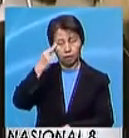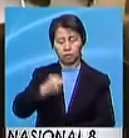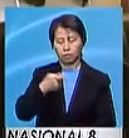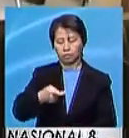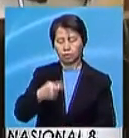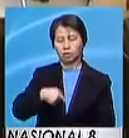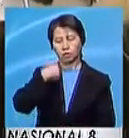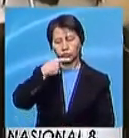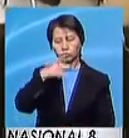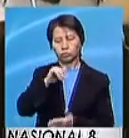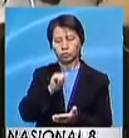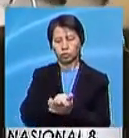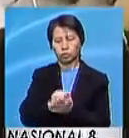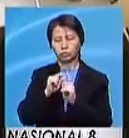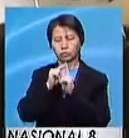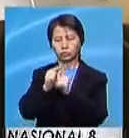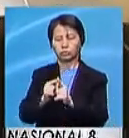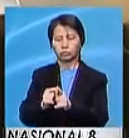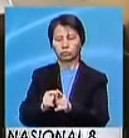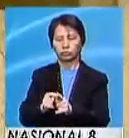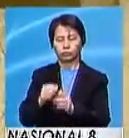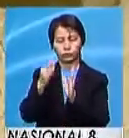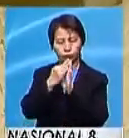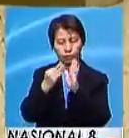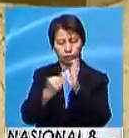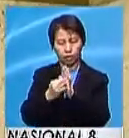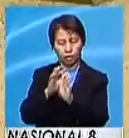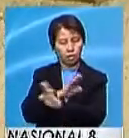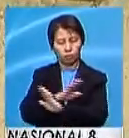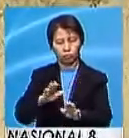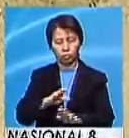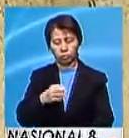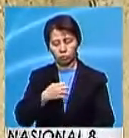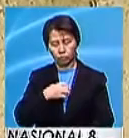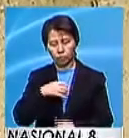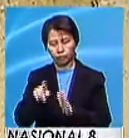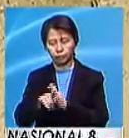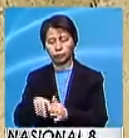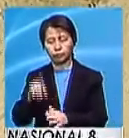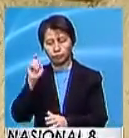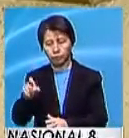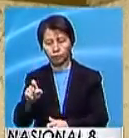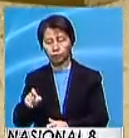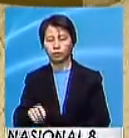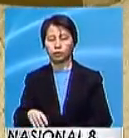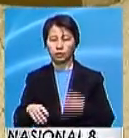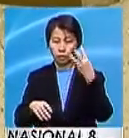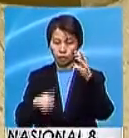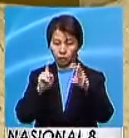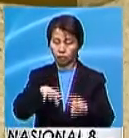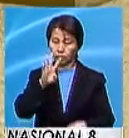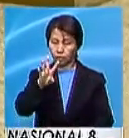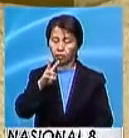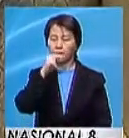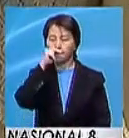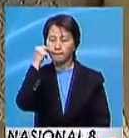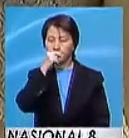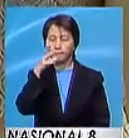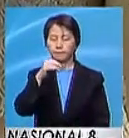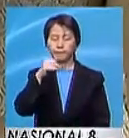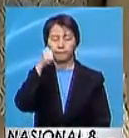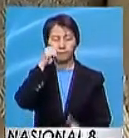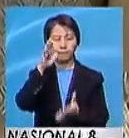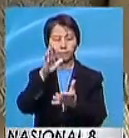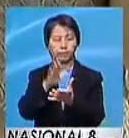disebut itu adalah pernyataan fakta dan bukannya komen berpatutan. 16 April tahun lalu, Datuk Seri Najib dan isteri selaku